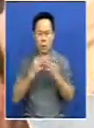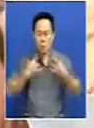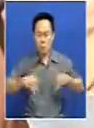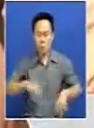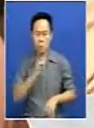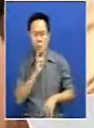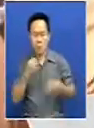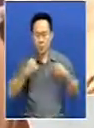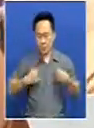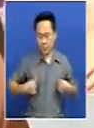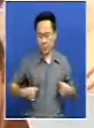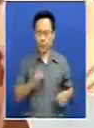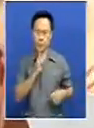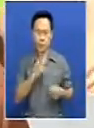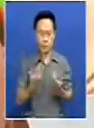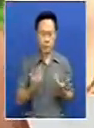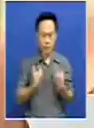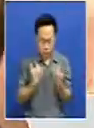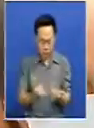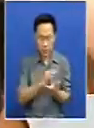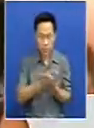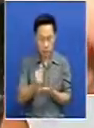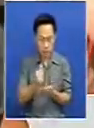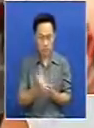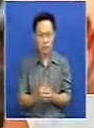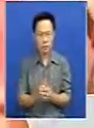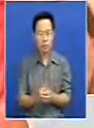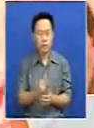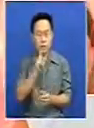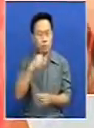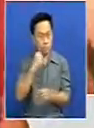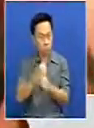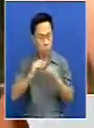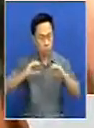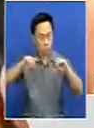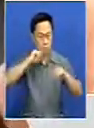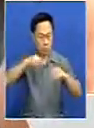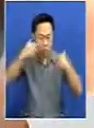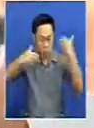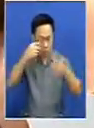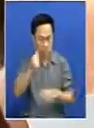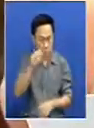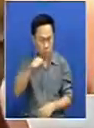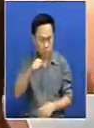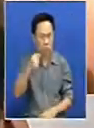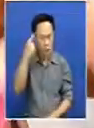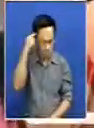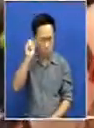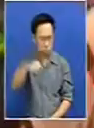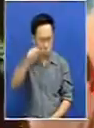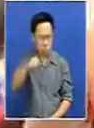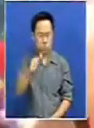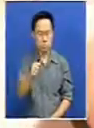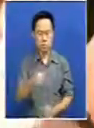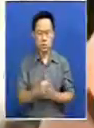าจจะมีสายเดี่ยวมีอะไรพวกนี้ด้วยนะคะตอนนี ้ก็เป็นเพราะว่ามาตรการรณรงค์ของรัฐปีนี้หรือเปล่าคะทำให้การแต่งตัวเนี่ยดีขึ้น ก็จริงๆเห็นด้วยครับดี